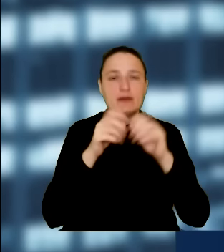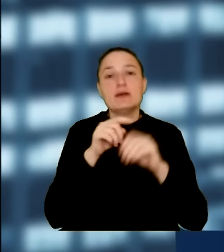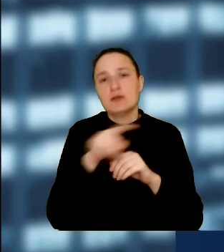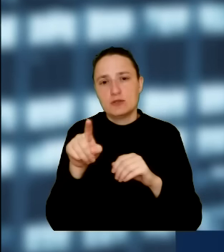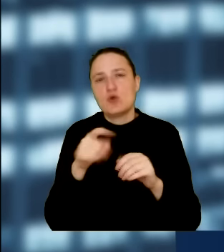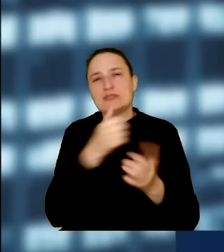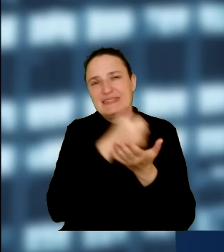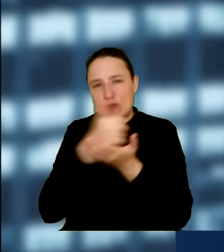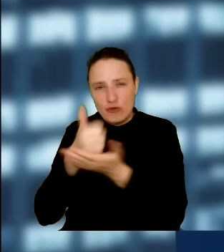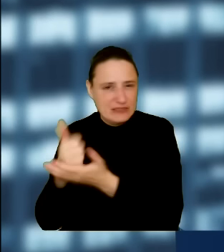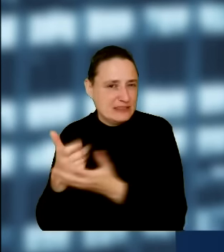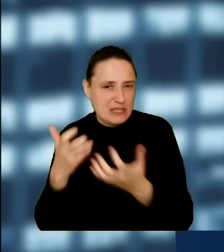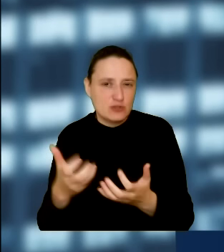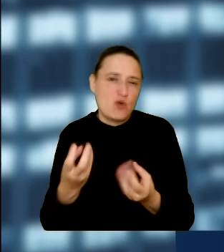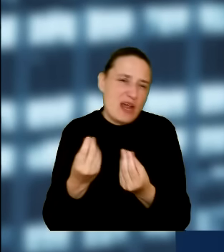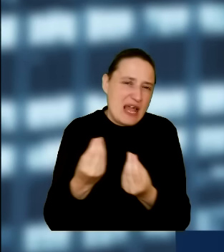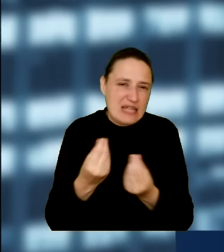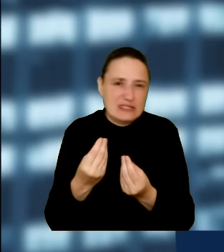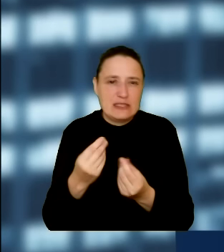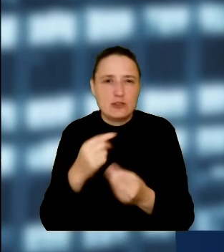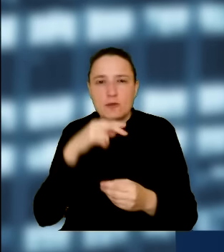stanowiska i kasa,